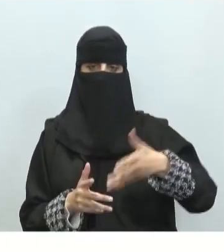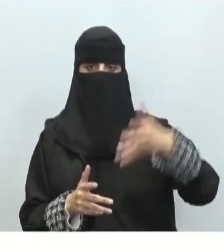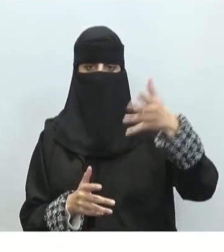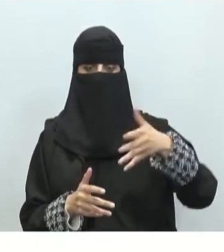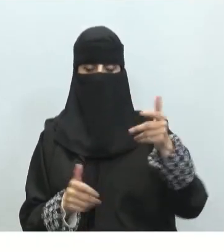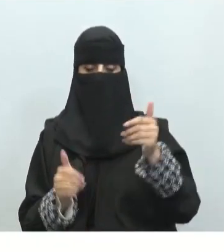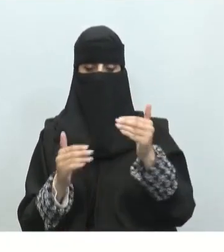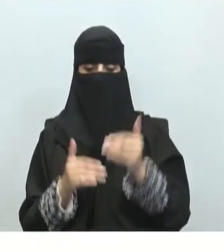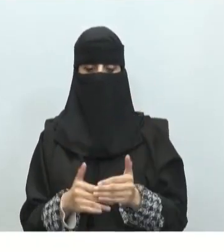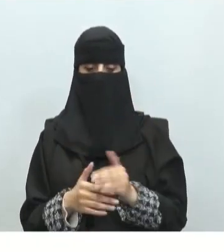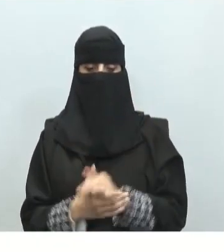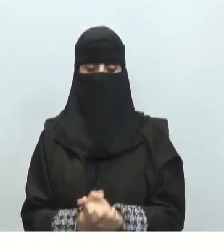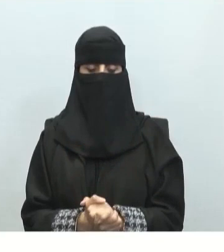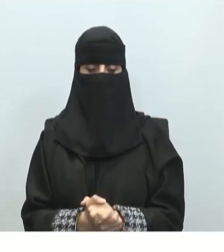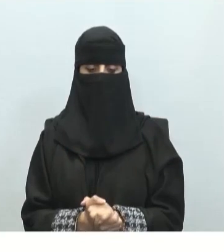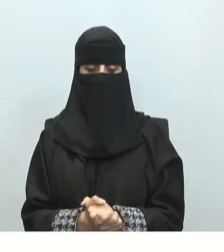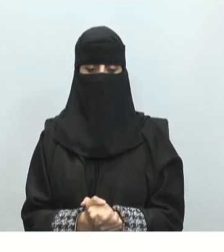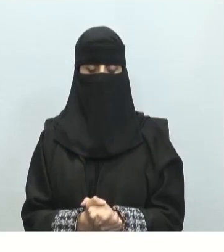والكبير الملابس